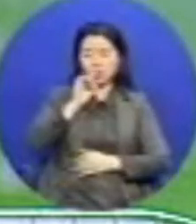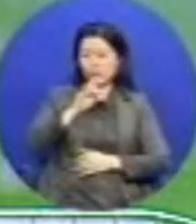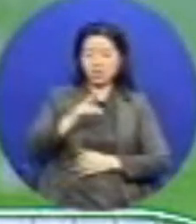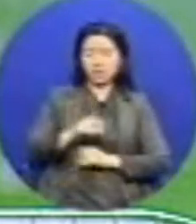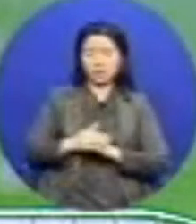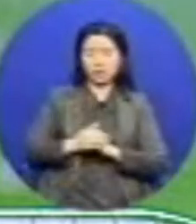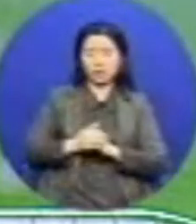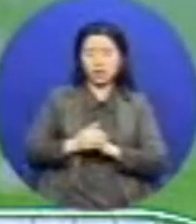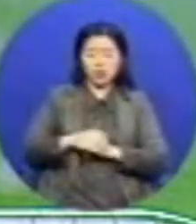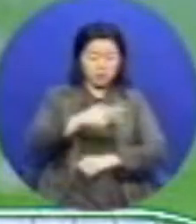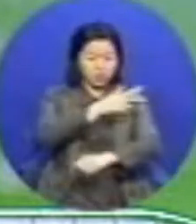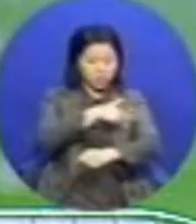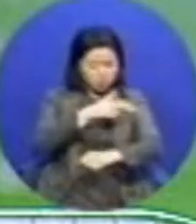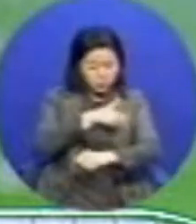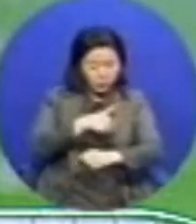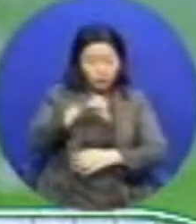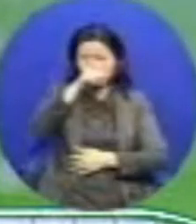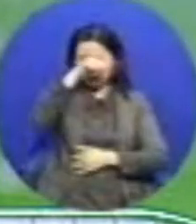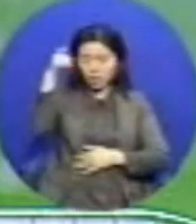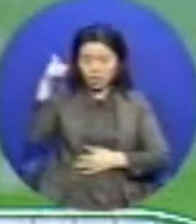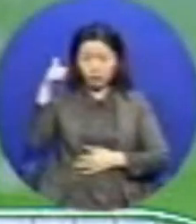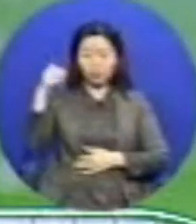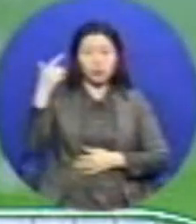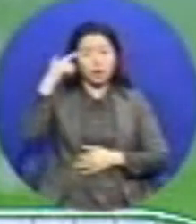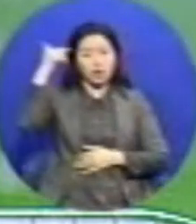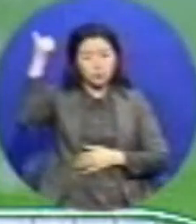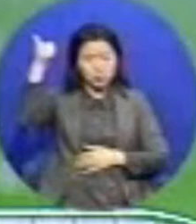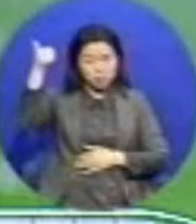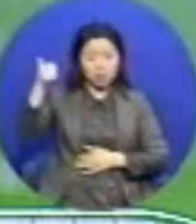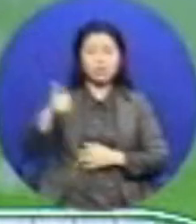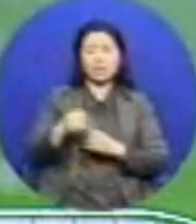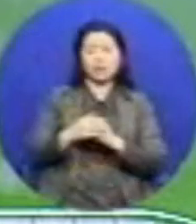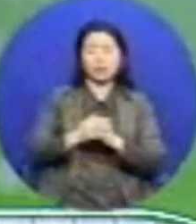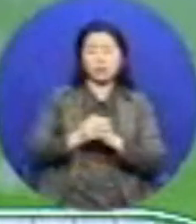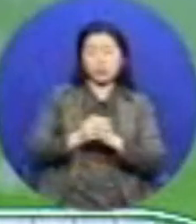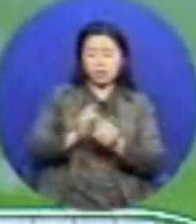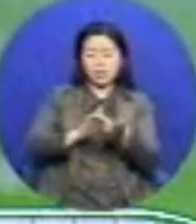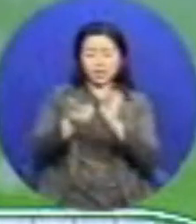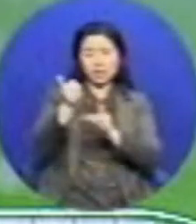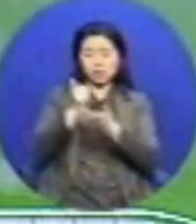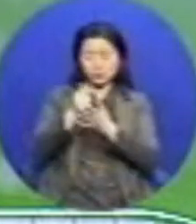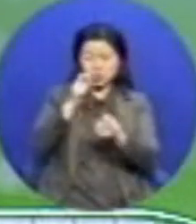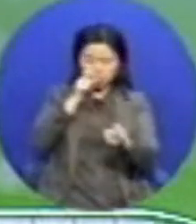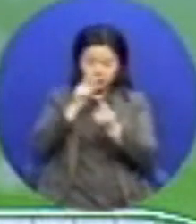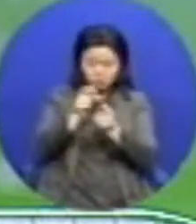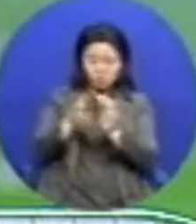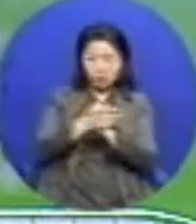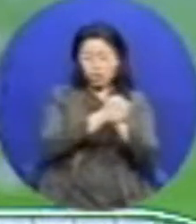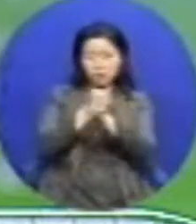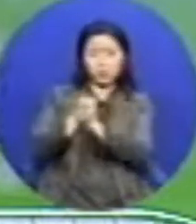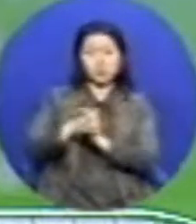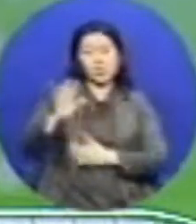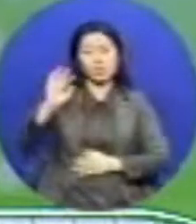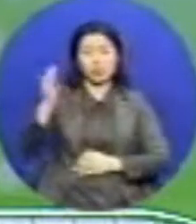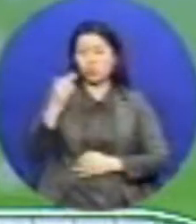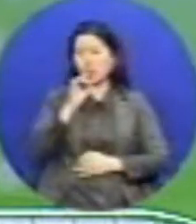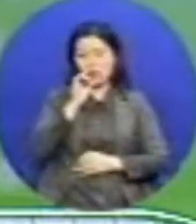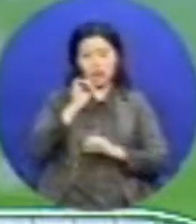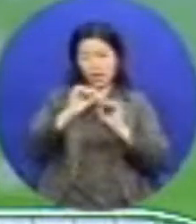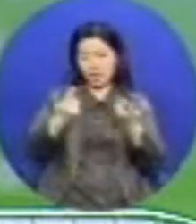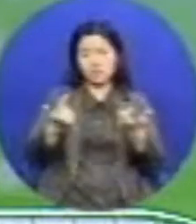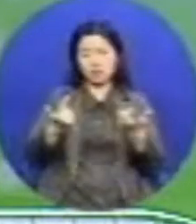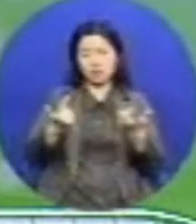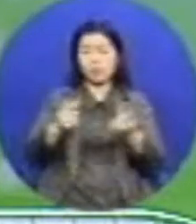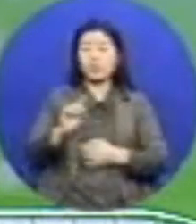목회자 라고 예수님과 이렇게 친밀한 교제가 된 것 아닙니다 어느 목사님이